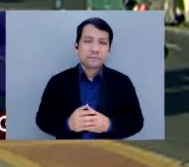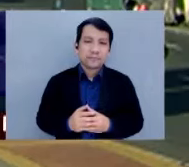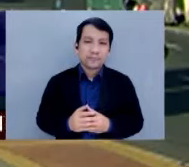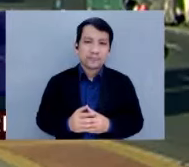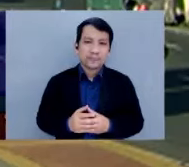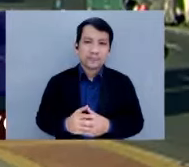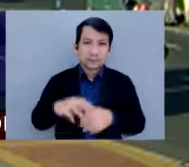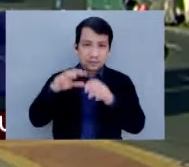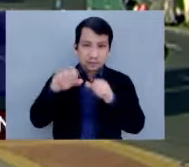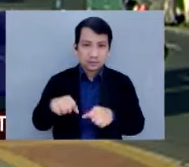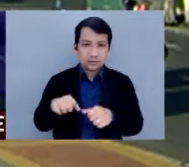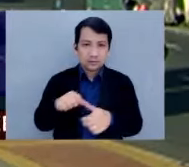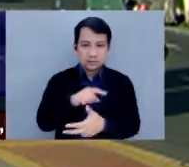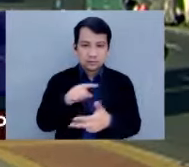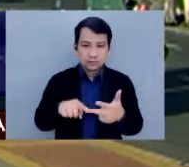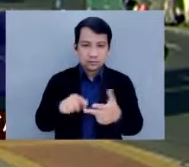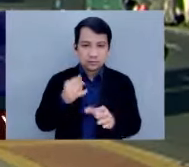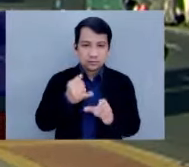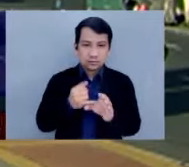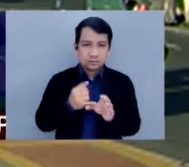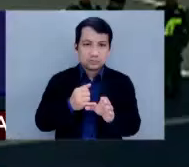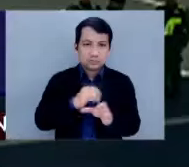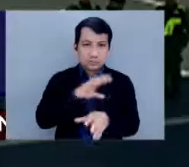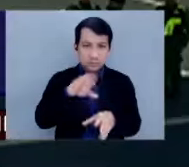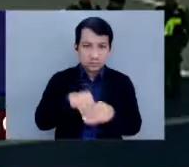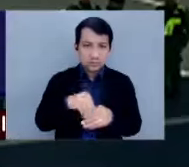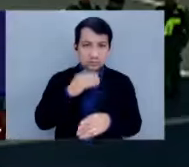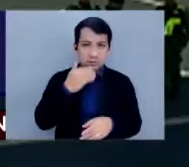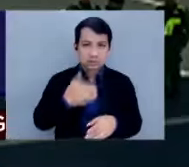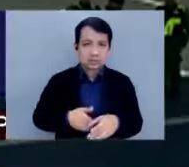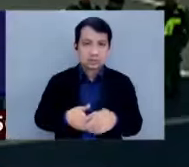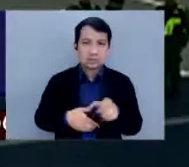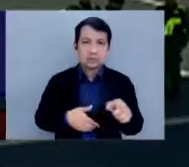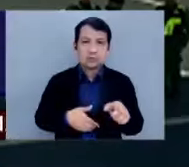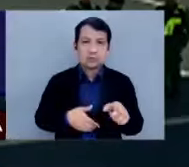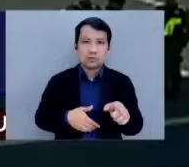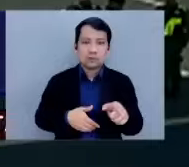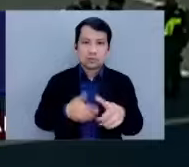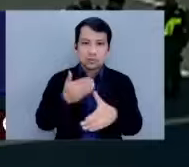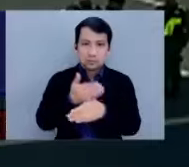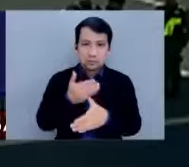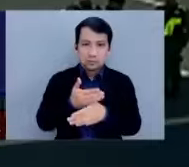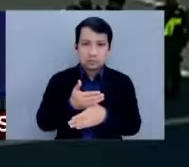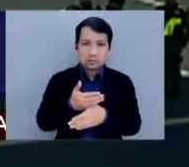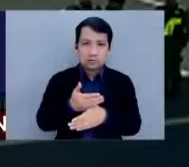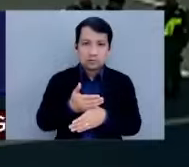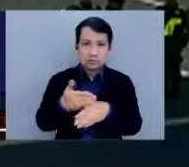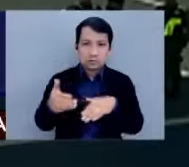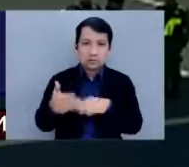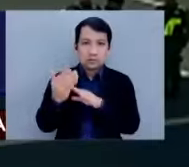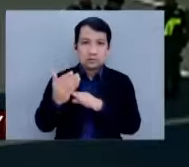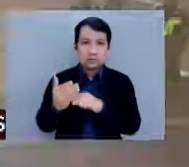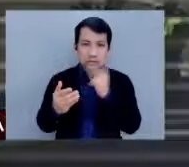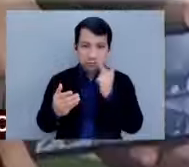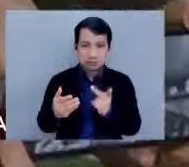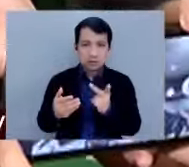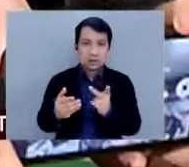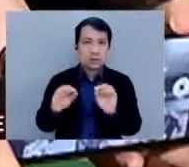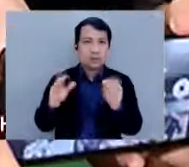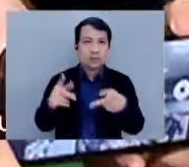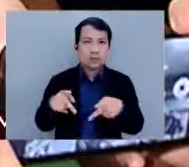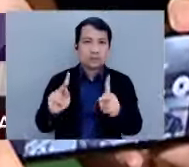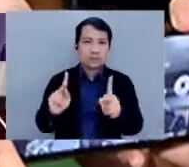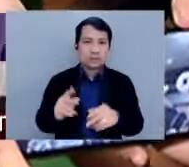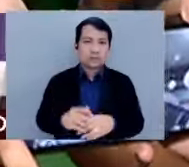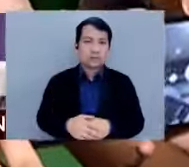LTFRB ang tatlong jeep na sumama sa rally sa Welcome Rotonda dahil sa obstruction o pagharang sa kalye at pagiging kolorum. I